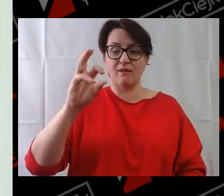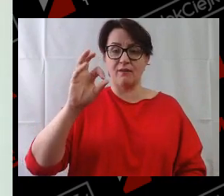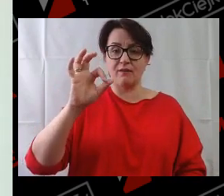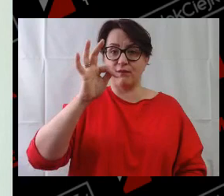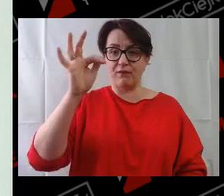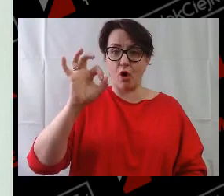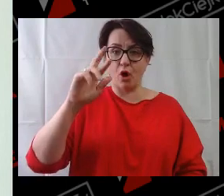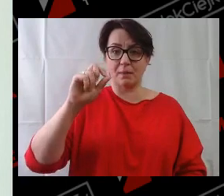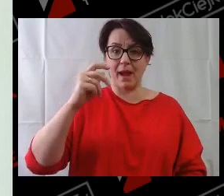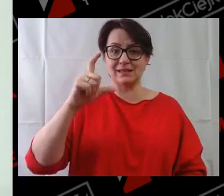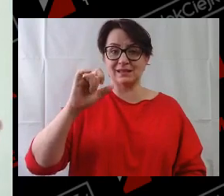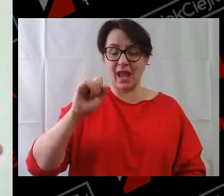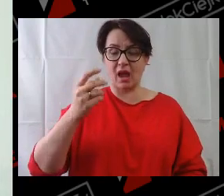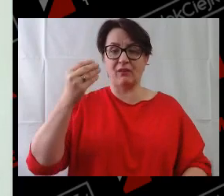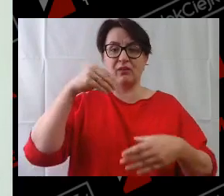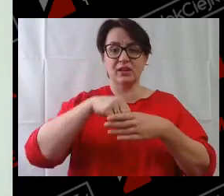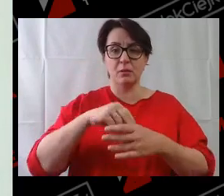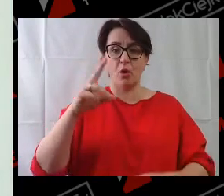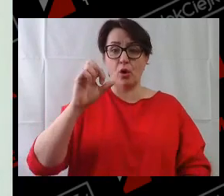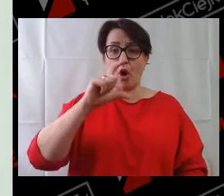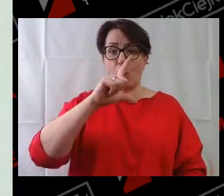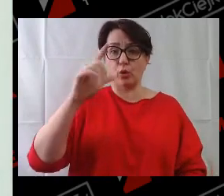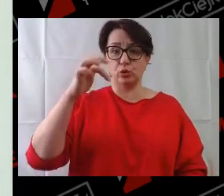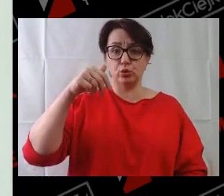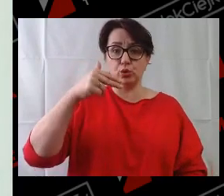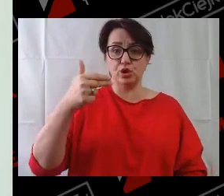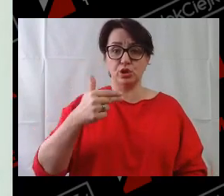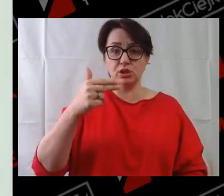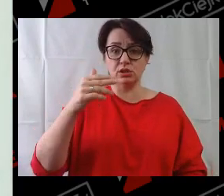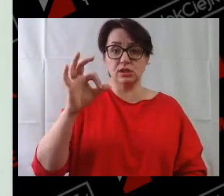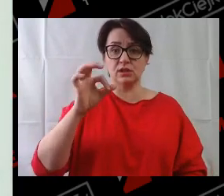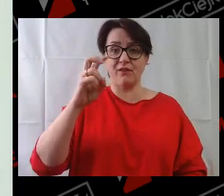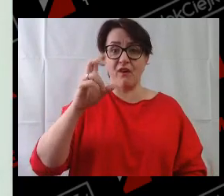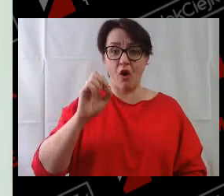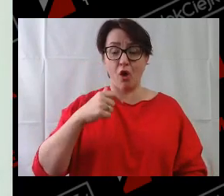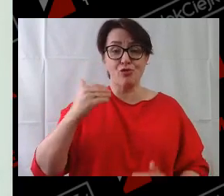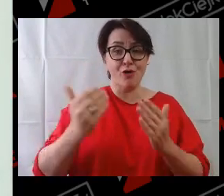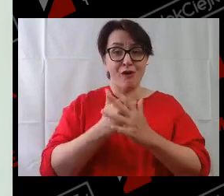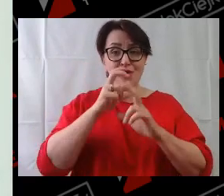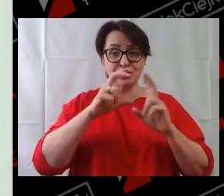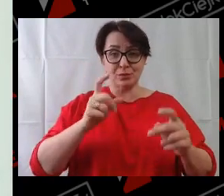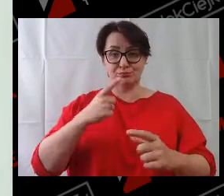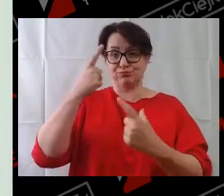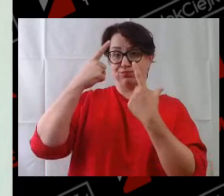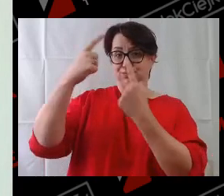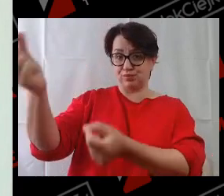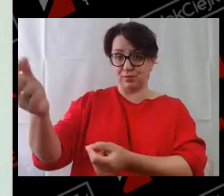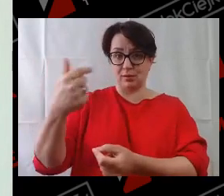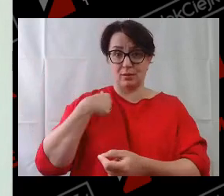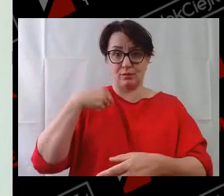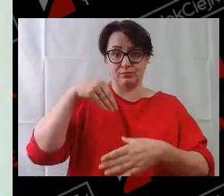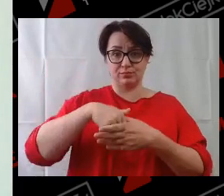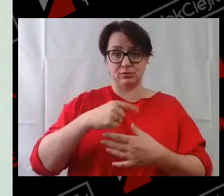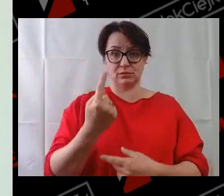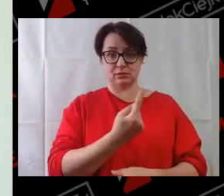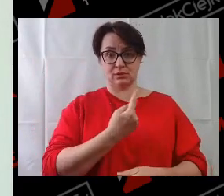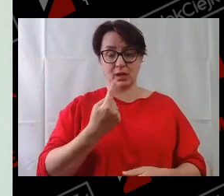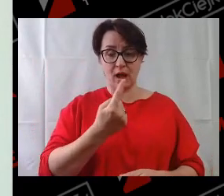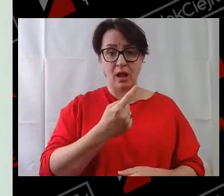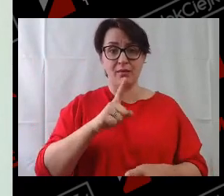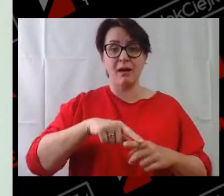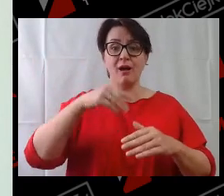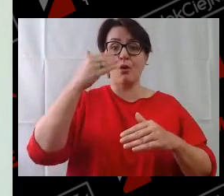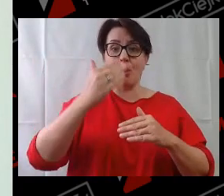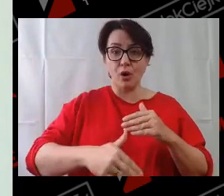kołtuństwo nowoczesność poszła gdzie indziej i to doprowadziło do na koniec